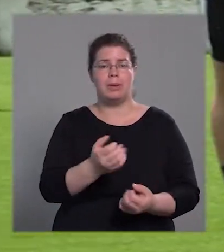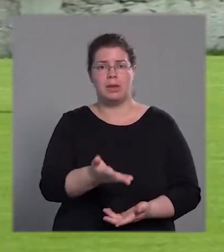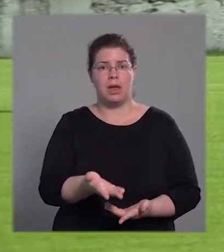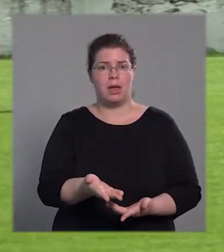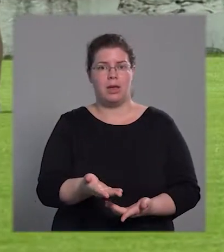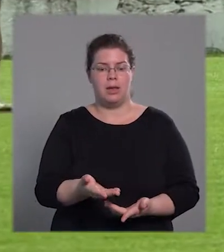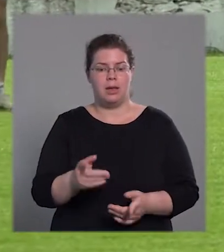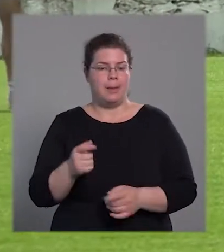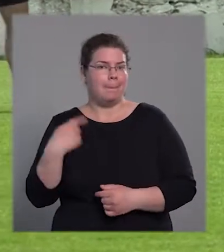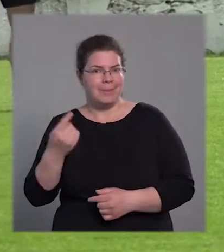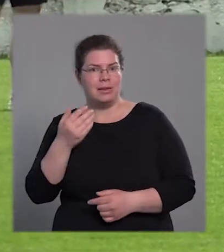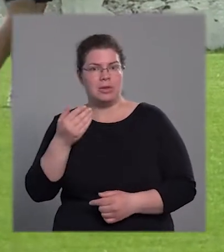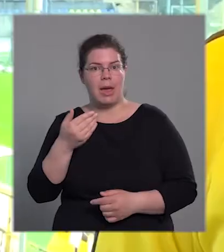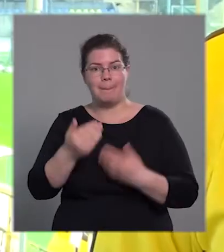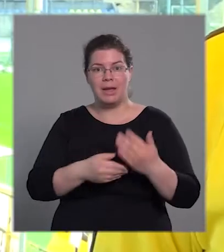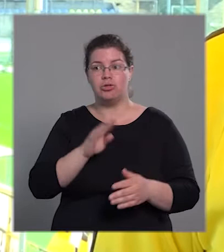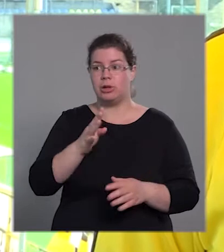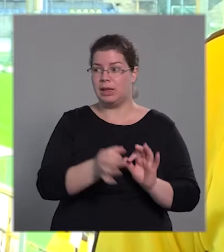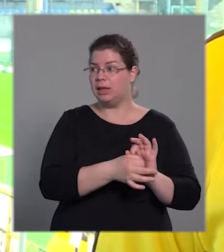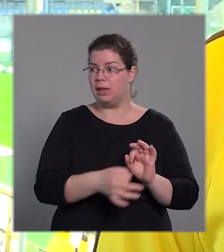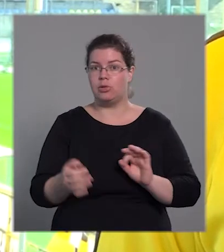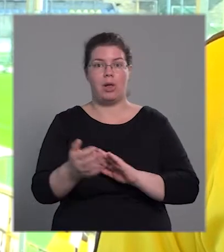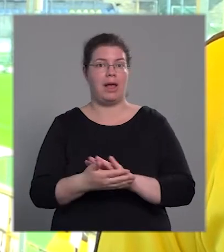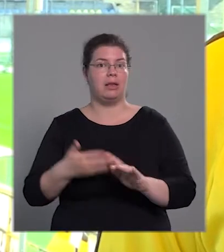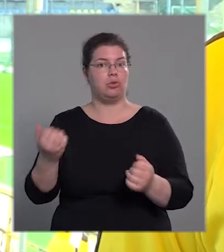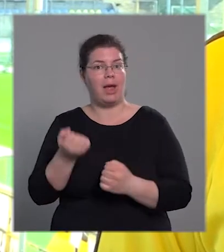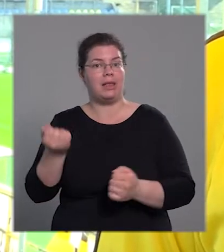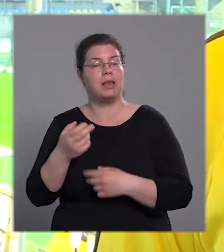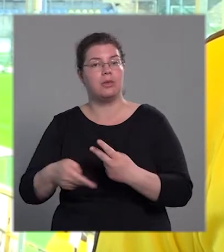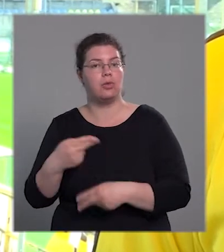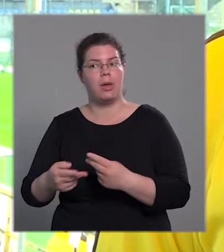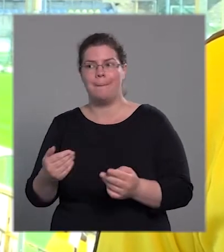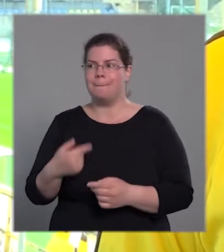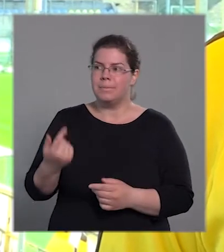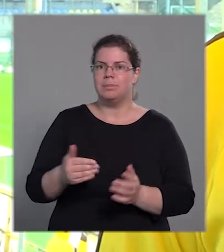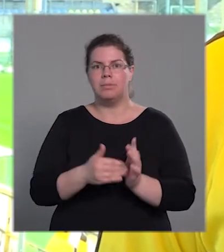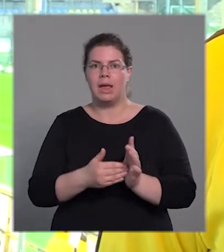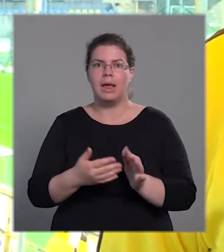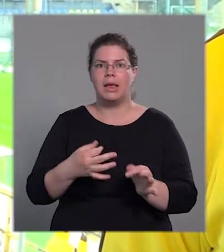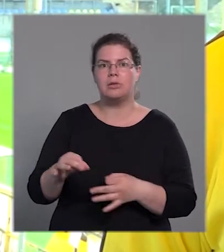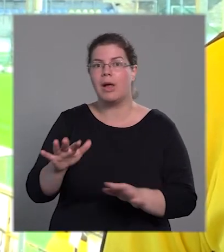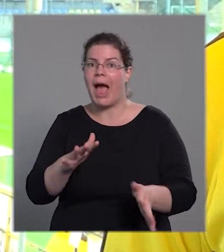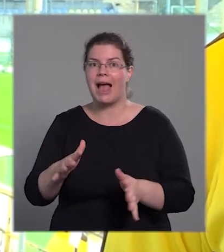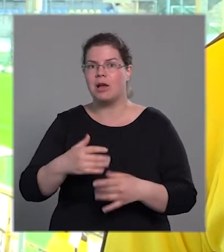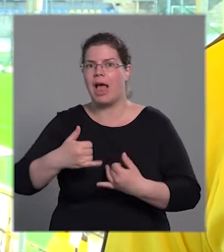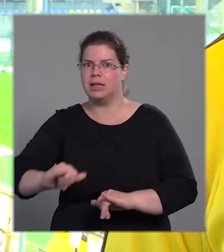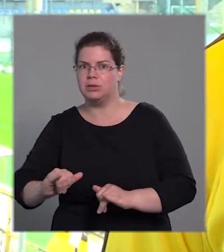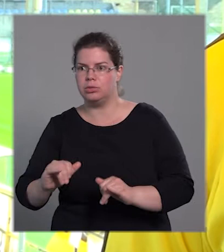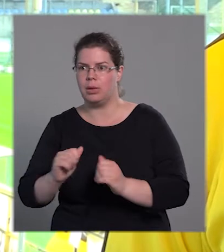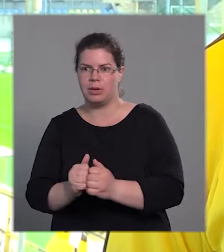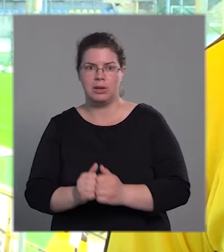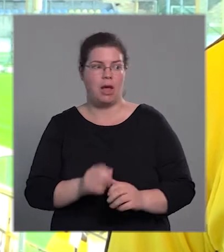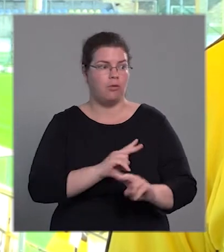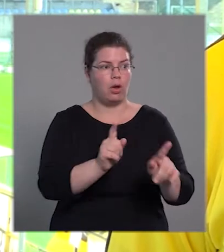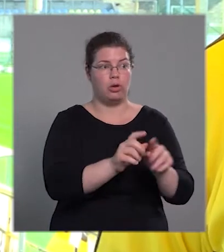hogy mi május 4-ét elkezdtük edzeni folyamatosan, tehát mi még készültünk arra, hogy hát ha elindul a bajnokság, de vannak csapatok, akik ezt